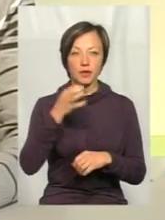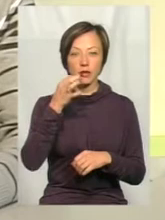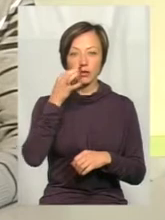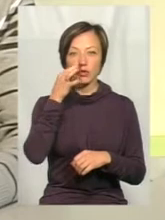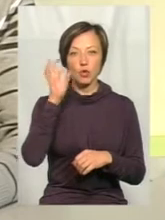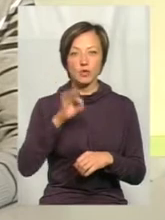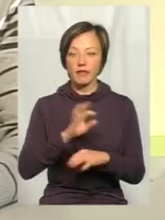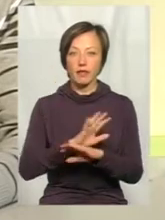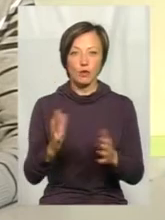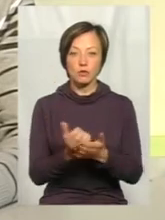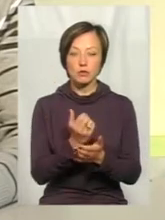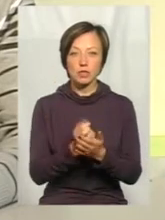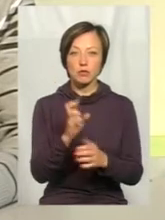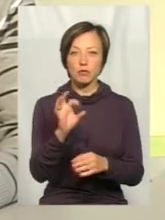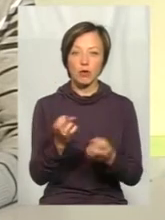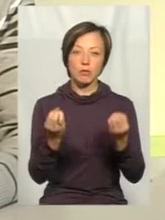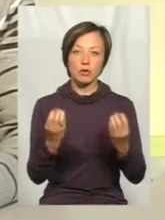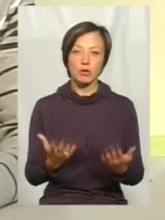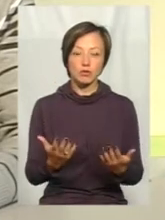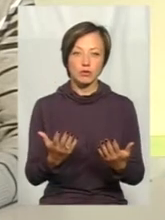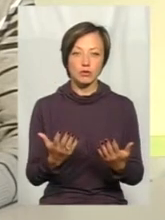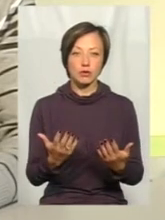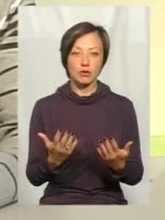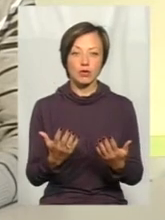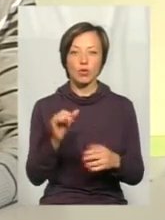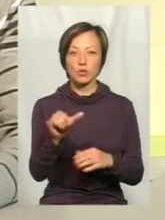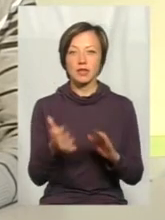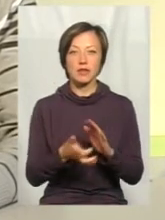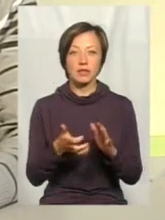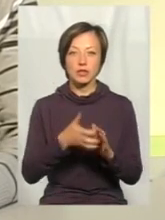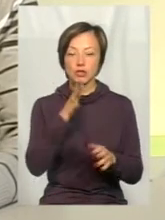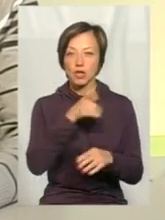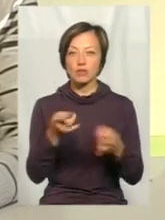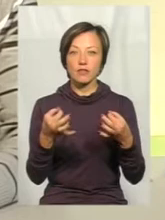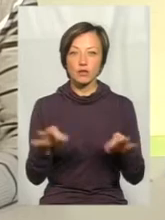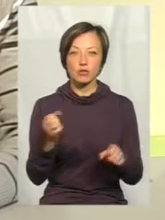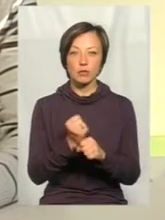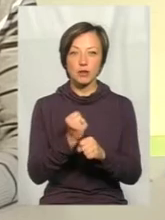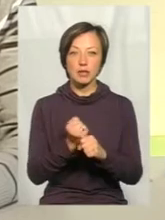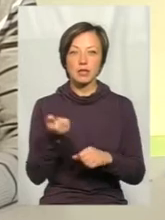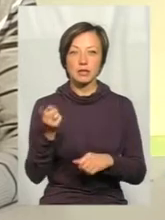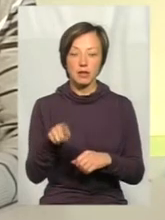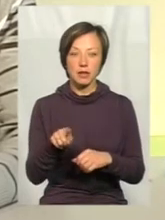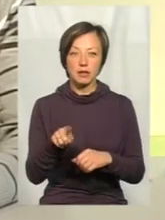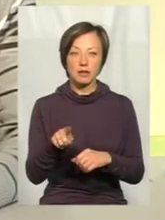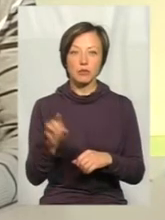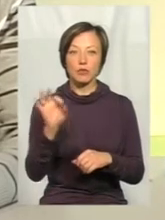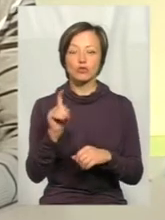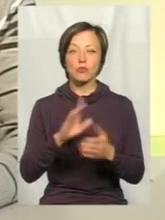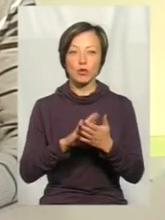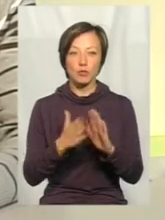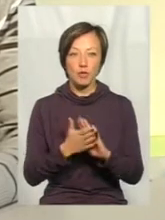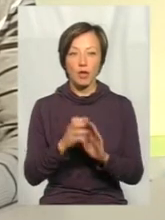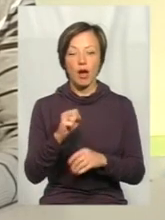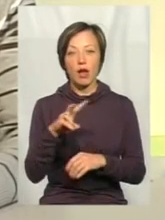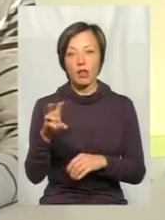склався неуспішний, тому що просто елементарно в них не вистачило часу вільного для того, щоб зробити те, ну, про що ми домовилися,